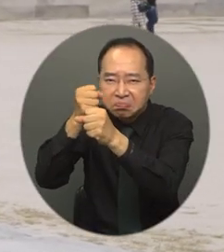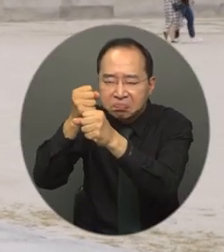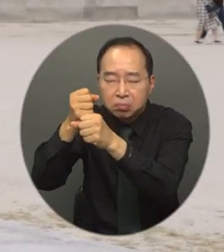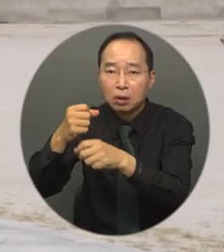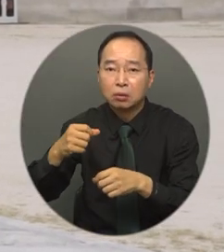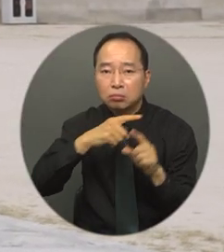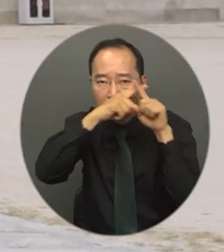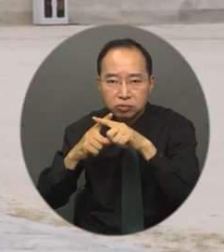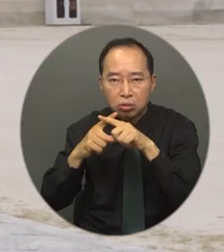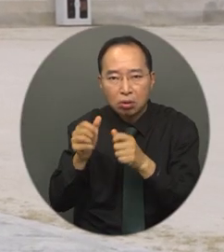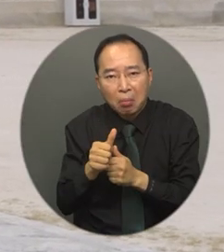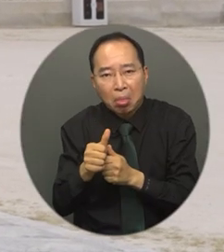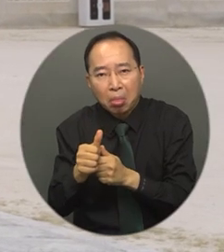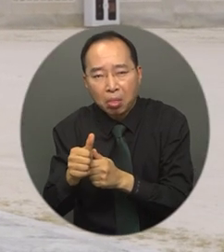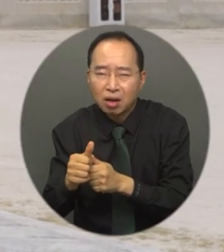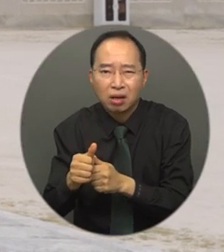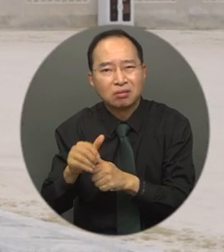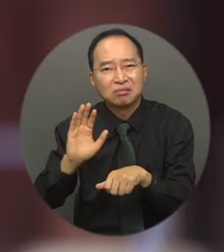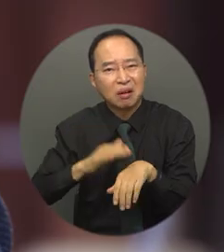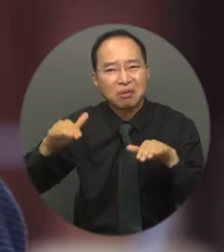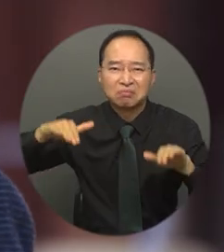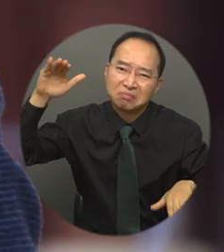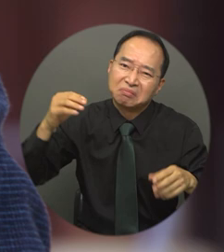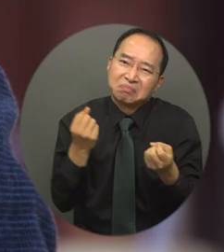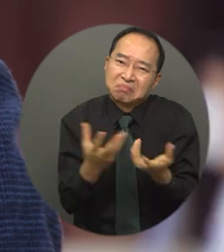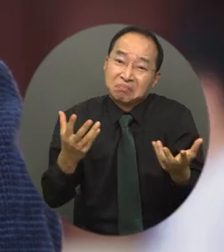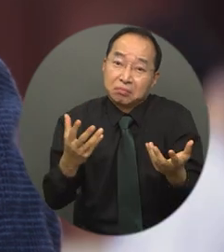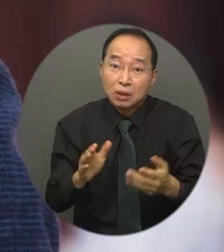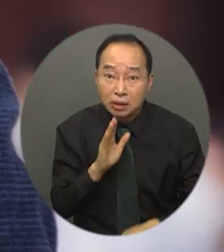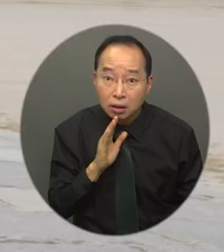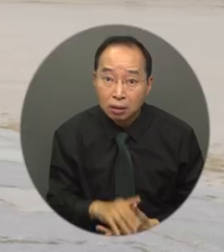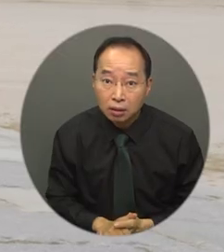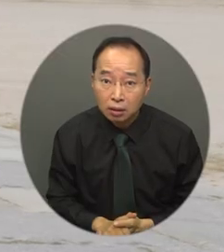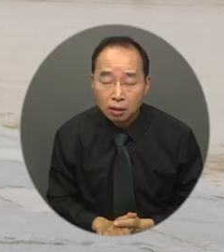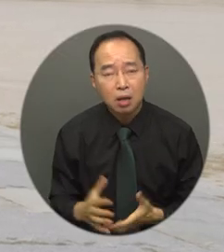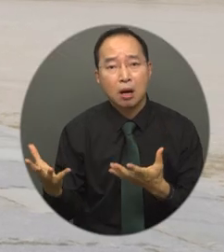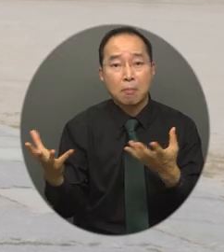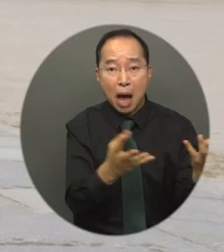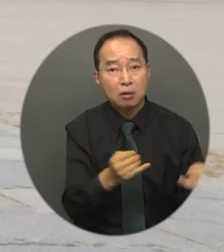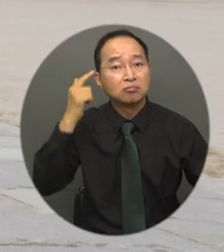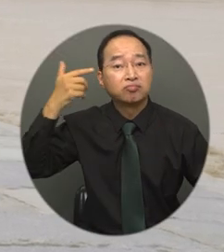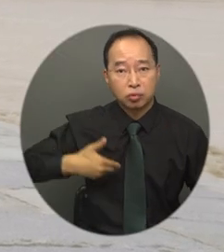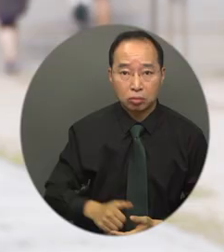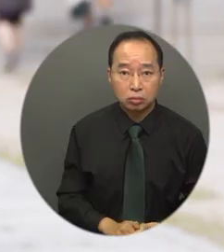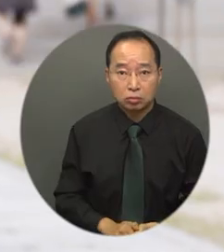불평등과 격차를 숙명처럼 받아들이시겠습니까? 많은 국민들이 묻습니다. 진영이 아니라 국민을